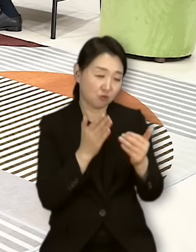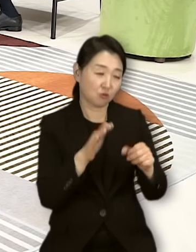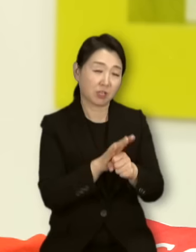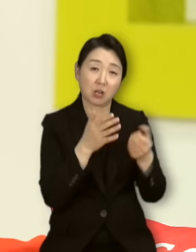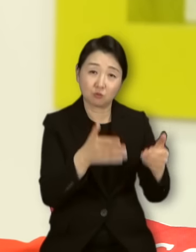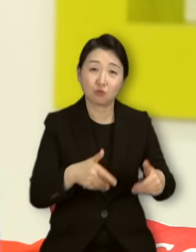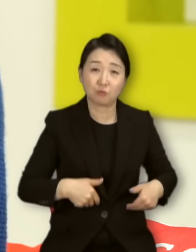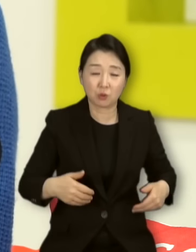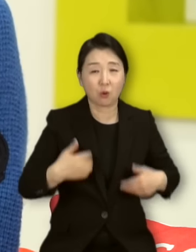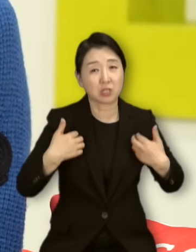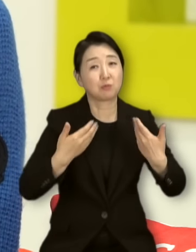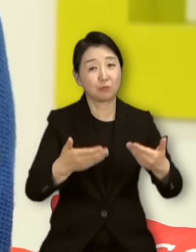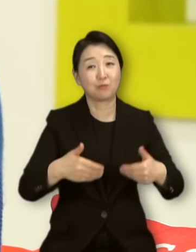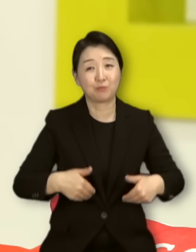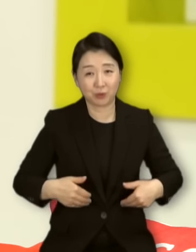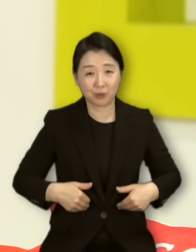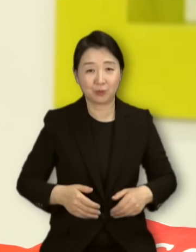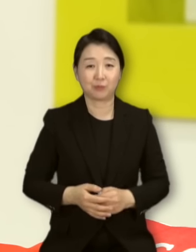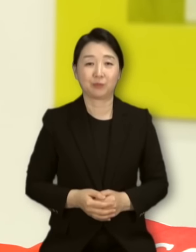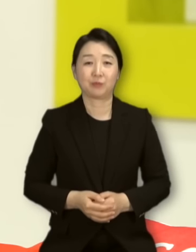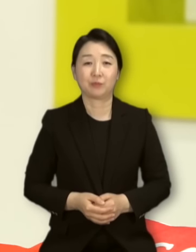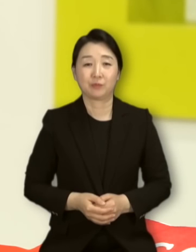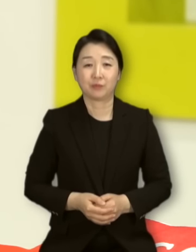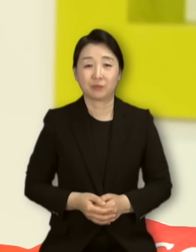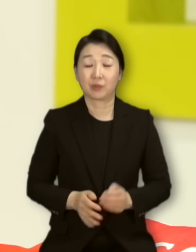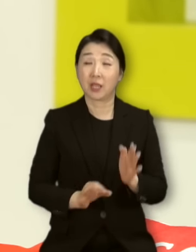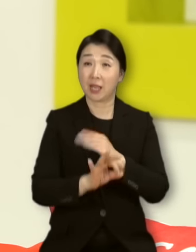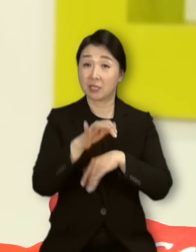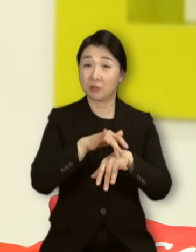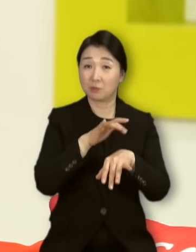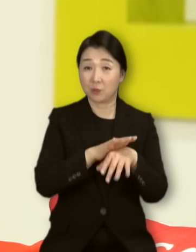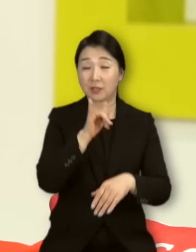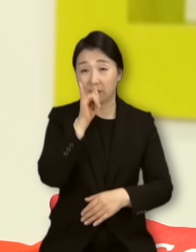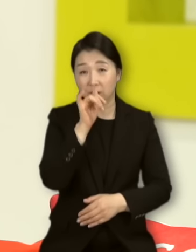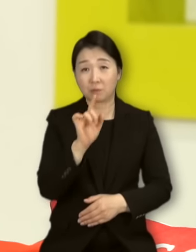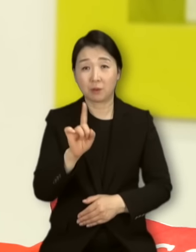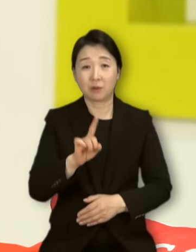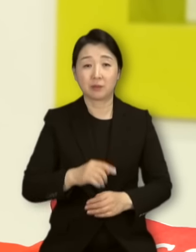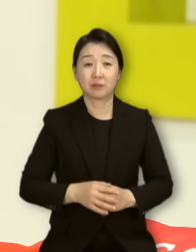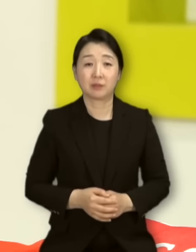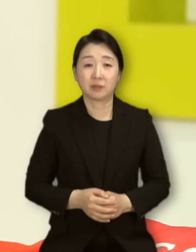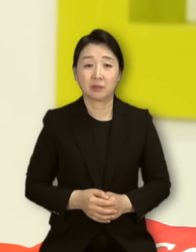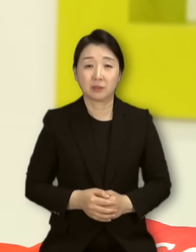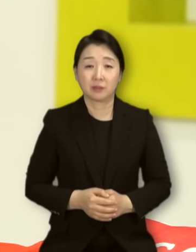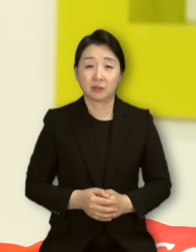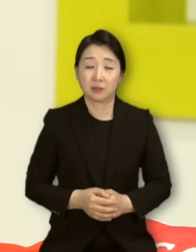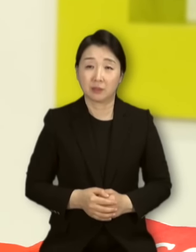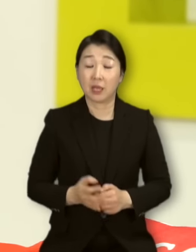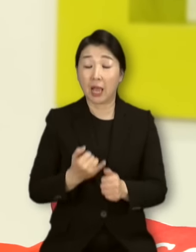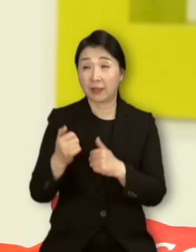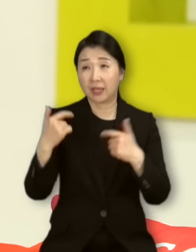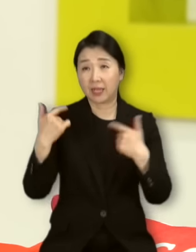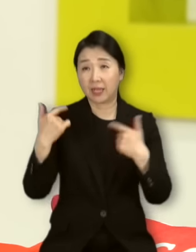항상 아침에서 늦게 일어나거든요 저는 저는 항상 이제 제가 권리를 다 보고 있으면은 아나가 이제 부지에서